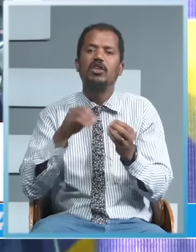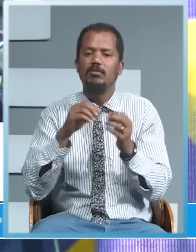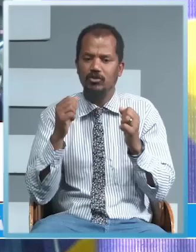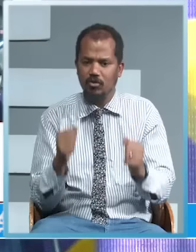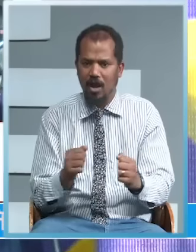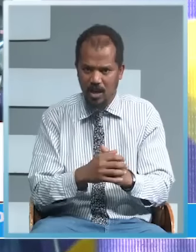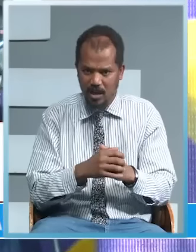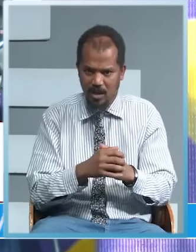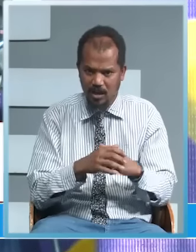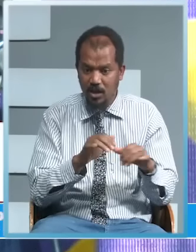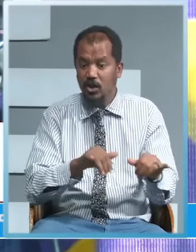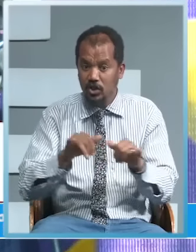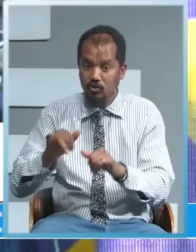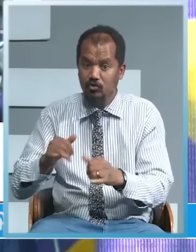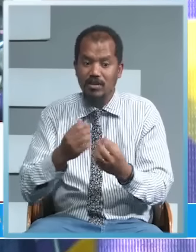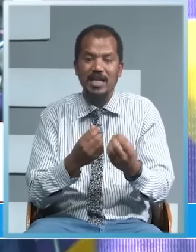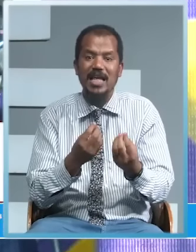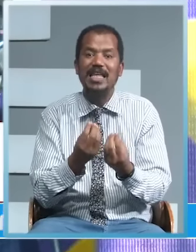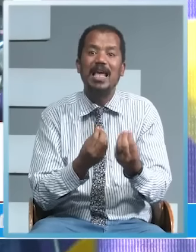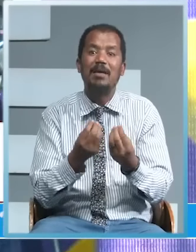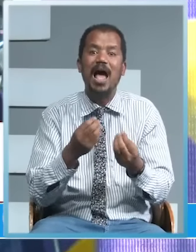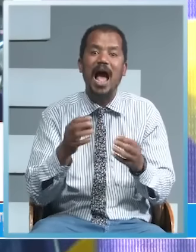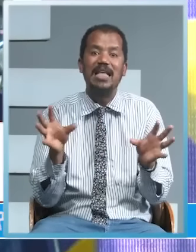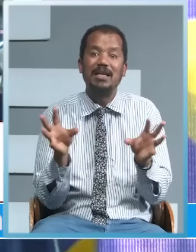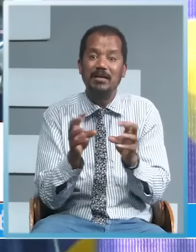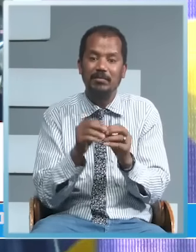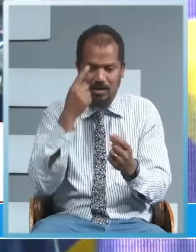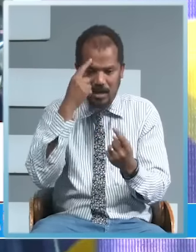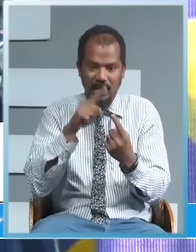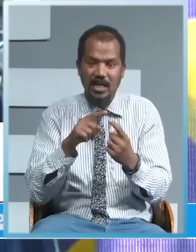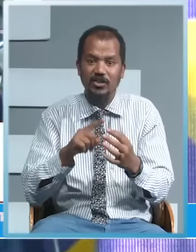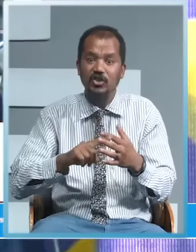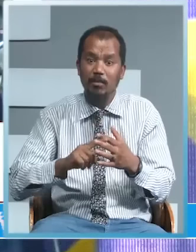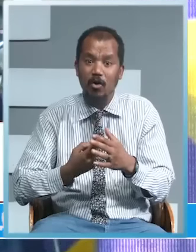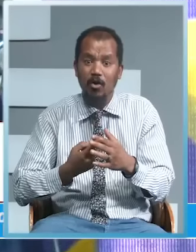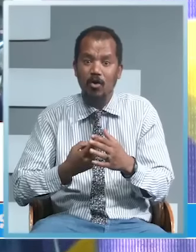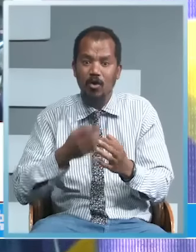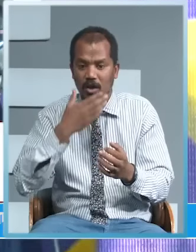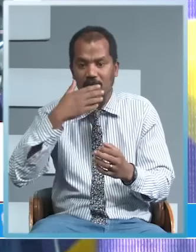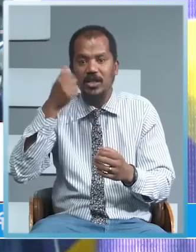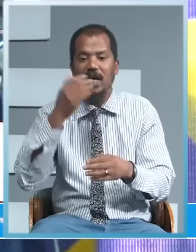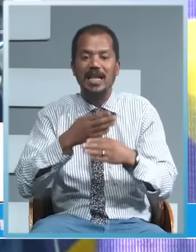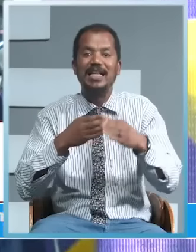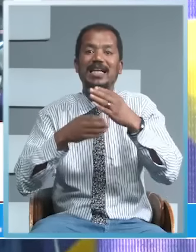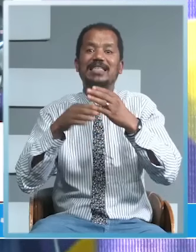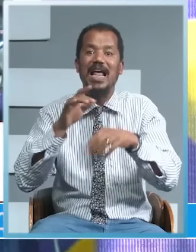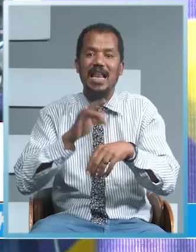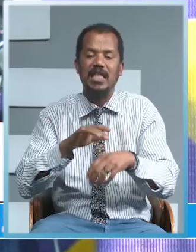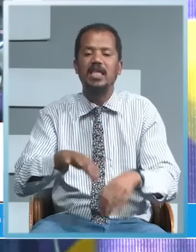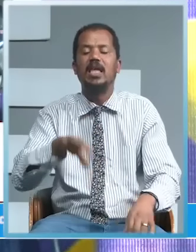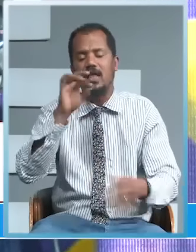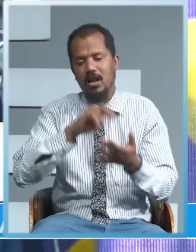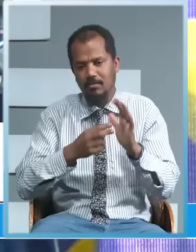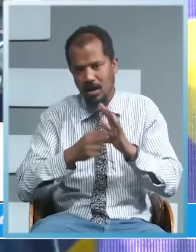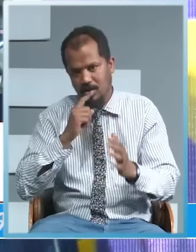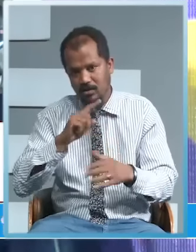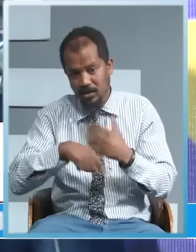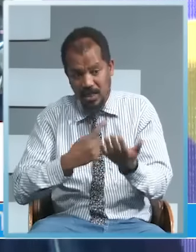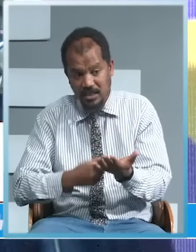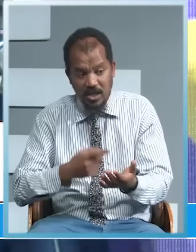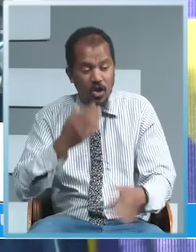ይችላል። እንደዚሁም ደግሞ የገበያ አሰባሰባችን ከእቅዳችን ጨምሮ የተሻለ ደረጃ ላይ ይገኛል ማለት ነው።